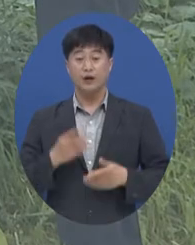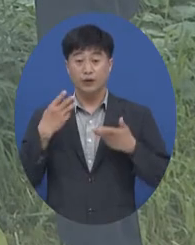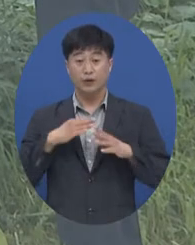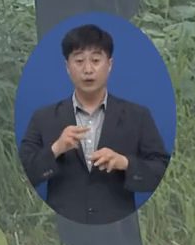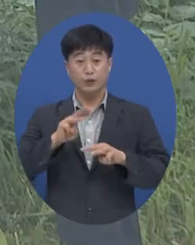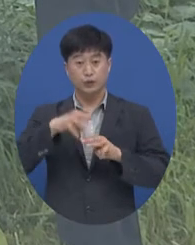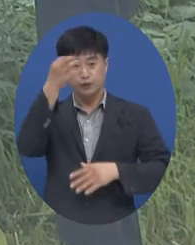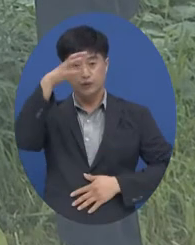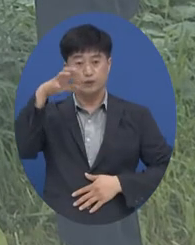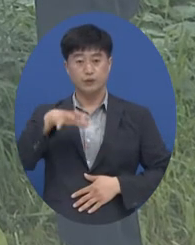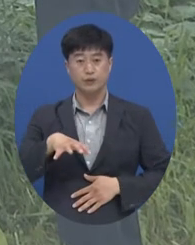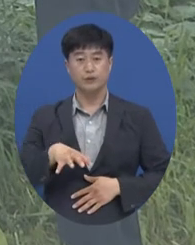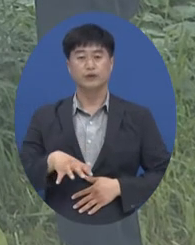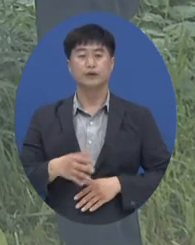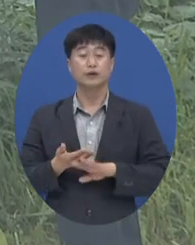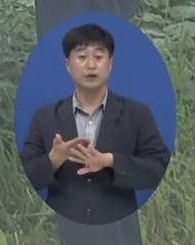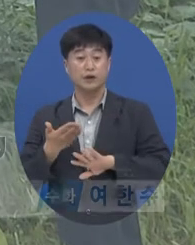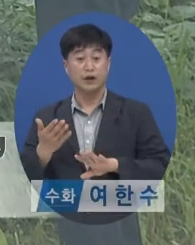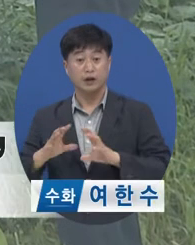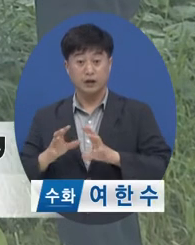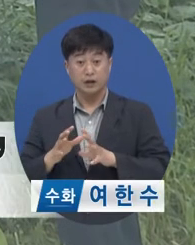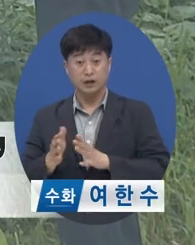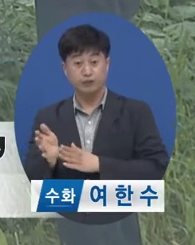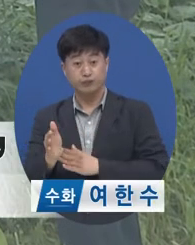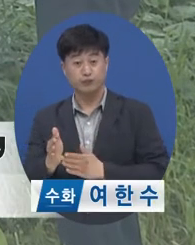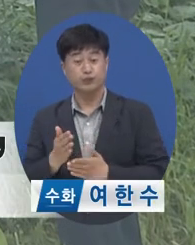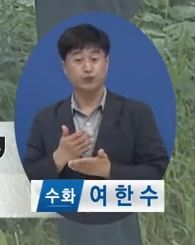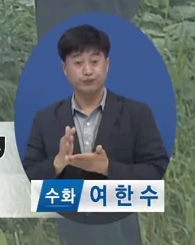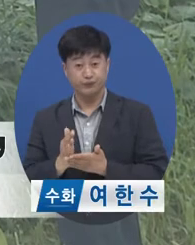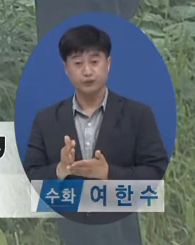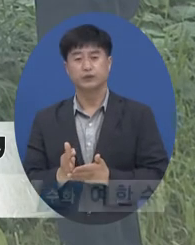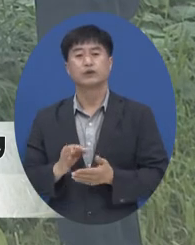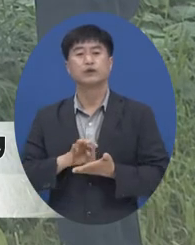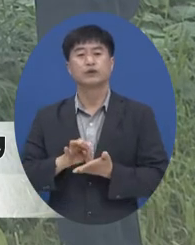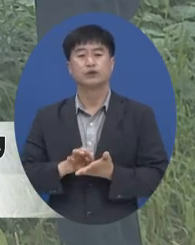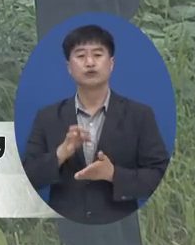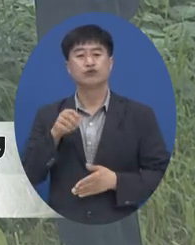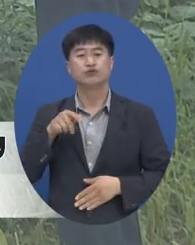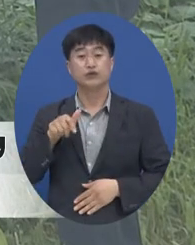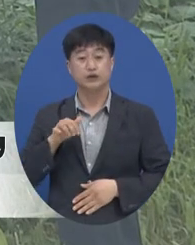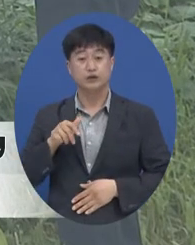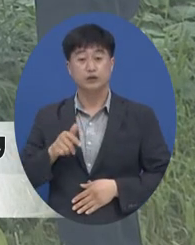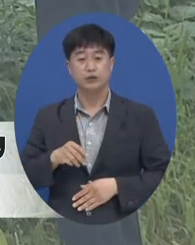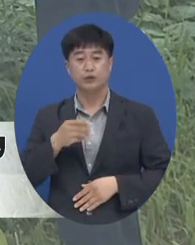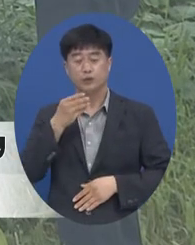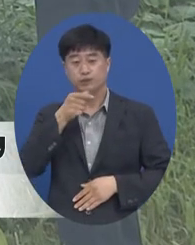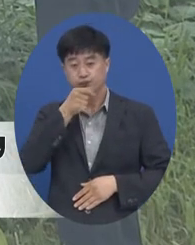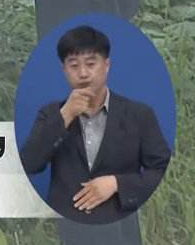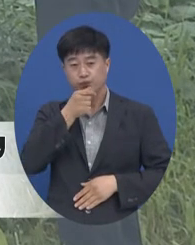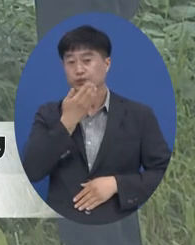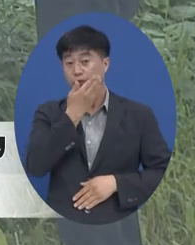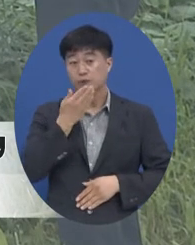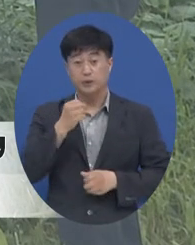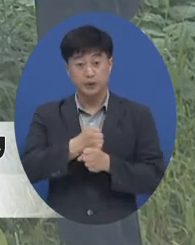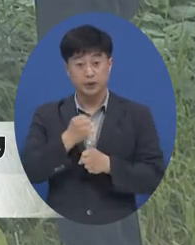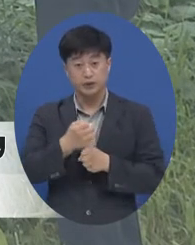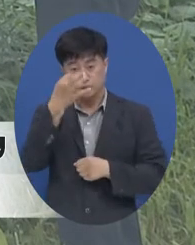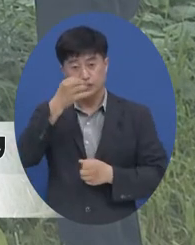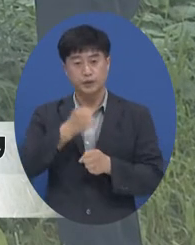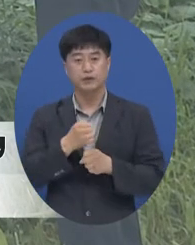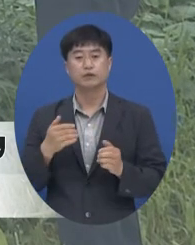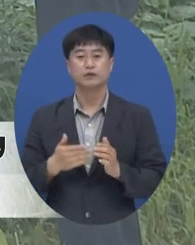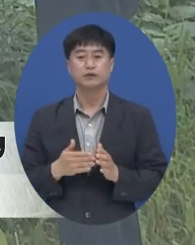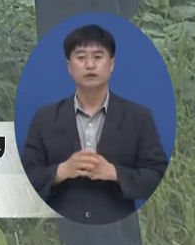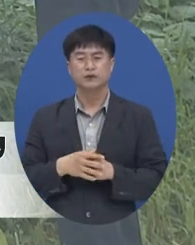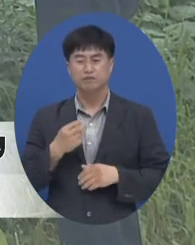경기도 농업기술원이 외래 퇴치어종을 활용해 유기농 액체비료를 만드는 새로운 기술을 개발했습니다. 악취가 적고